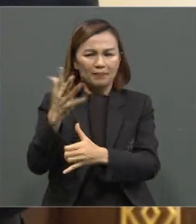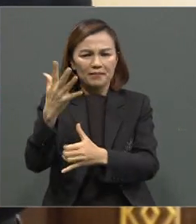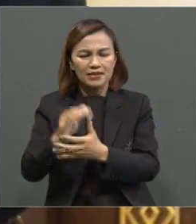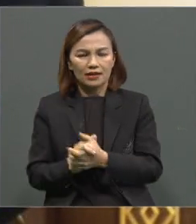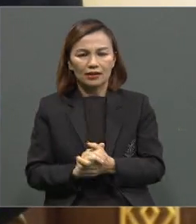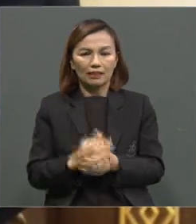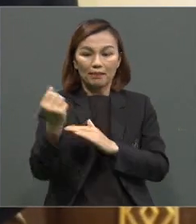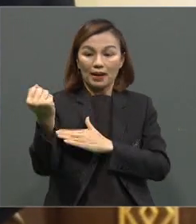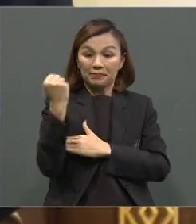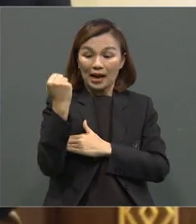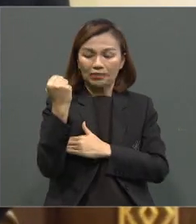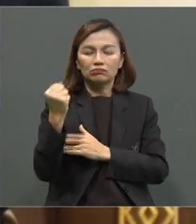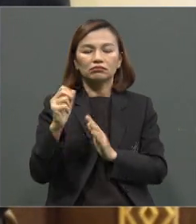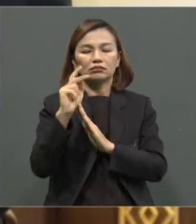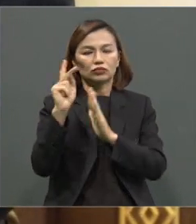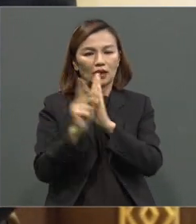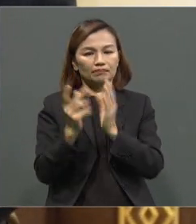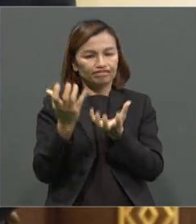ามารถมีอำนาจเหนือกระบวนการยุติธรรมได้